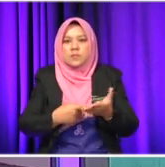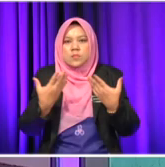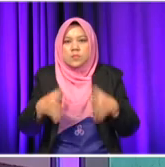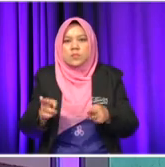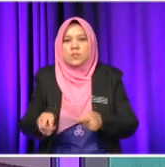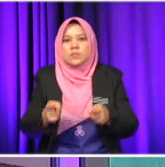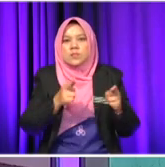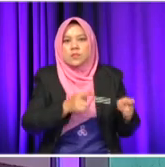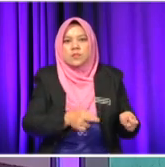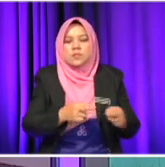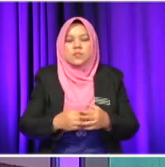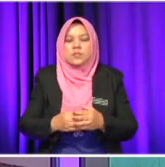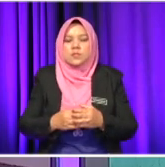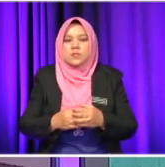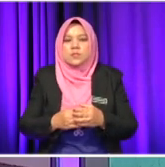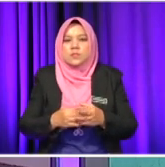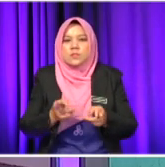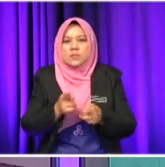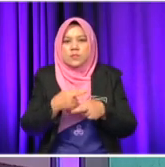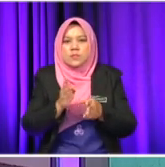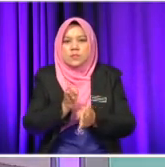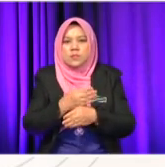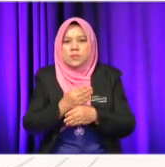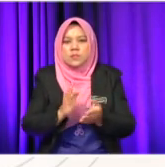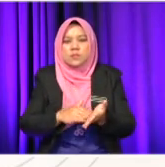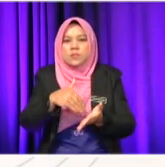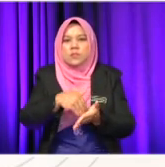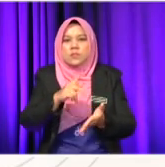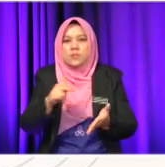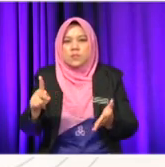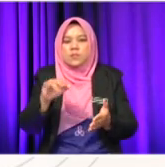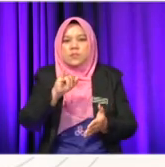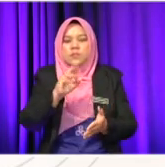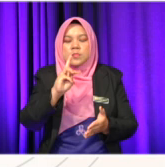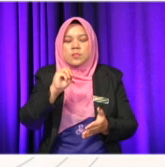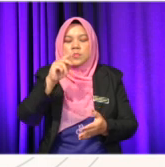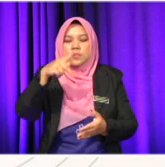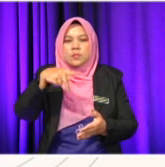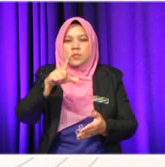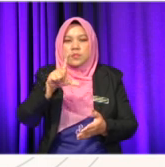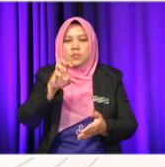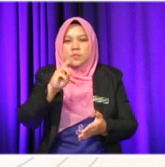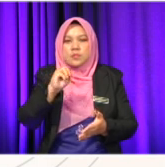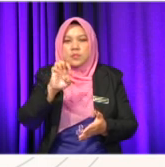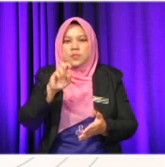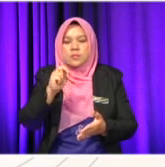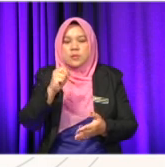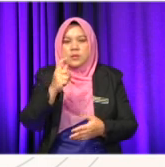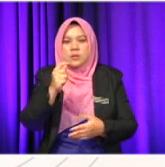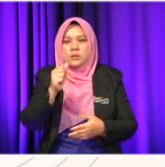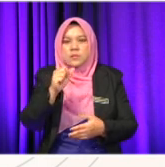analisis keperluan dari kebentuk kita akan bangunkan dekat bagian implementasi fasa yang ketiga kita bangunkan